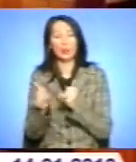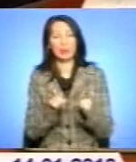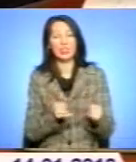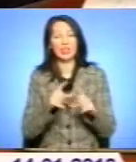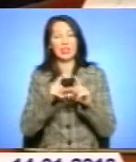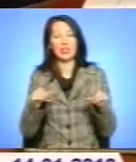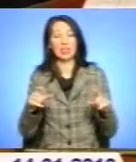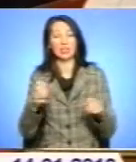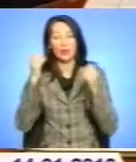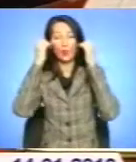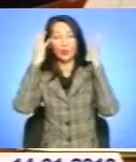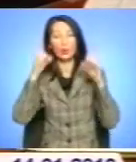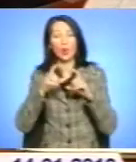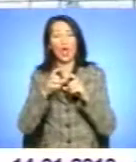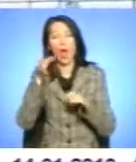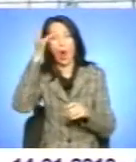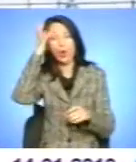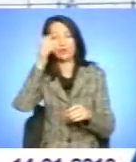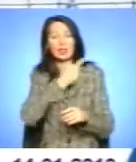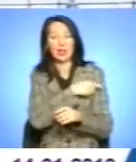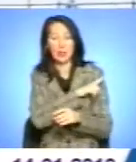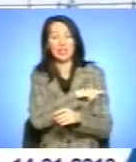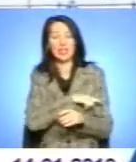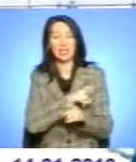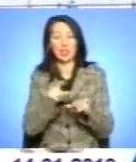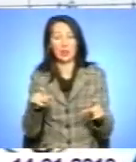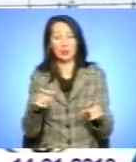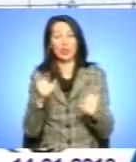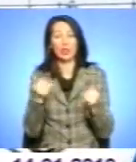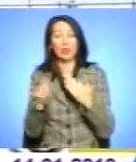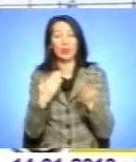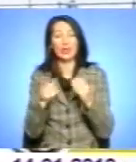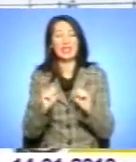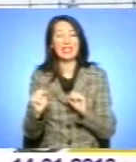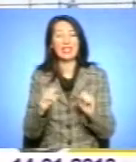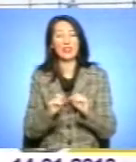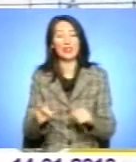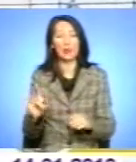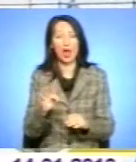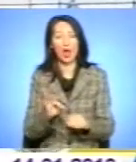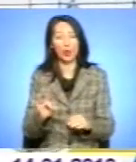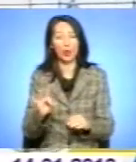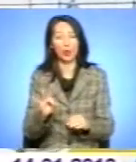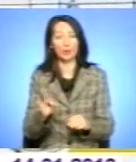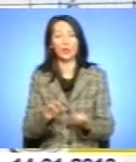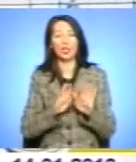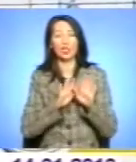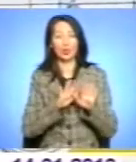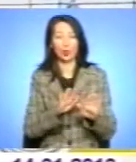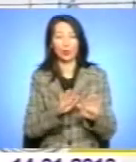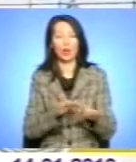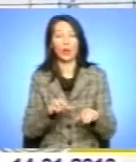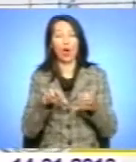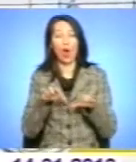культури, освіти, медицини. Сьогодні розмовляли з керівництвом району, з заступниками